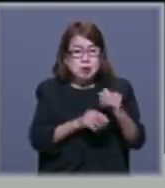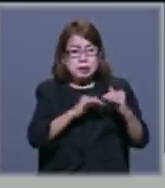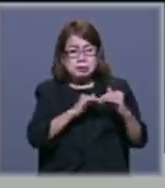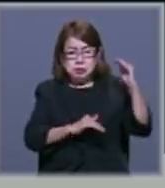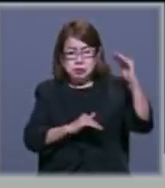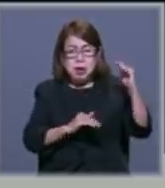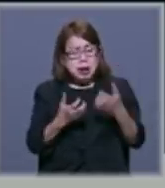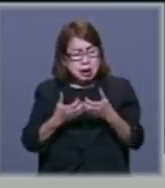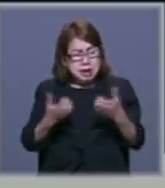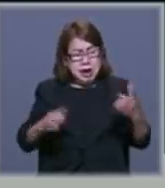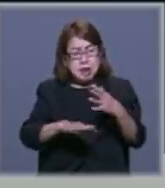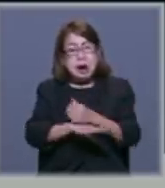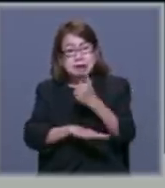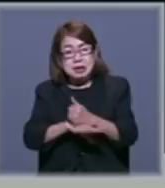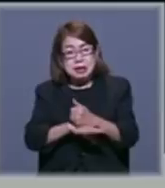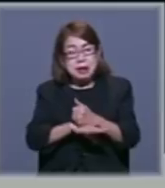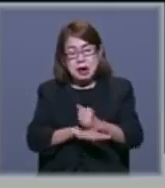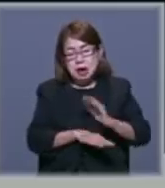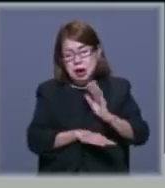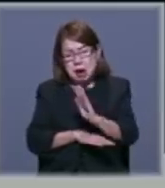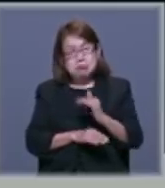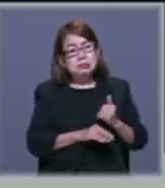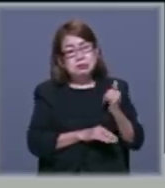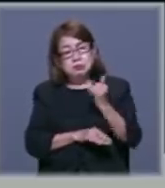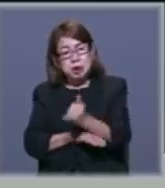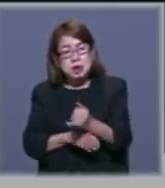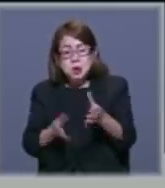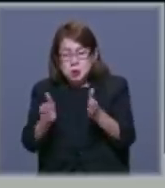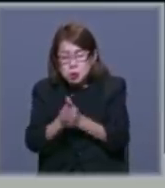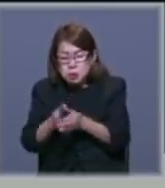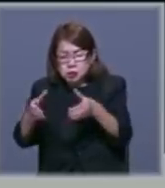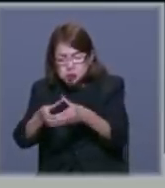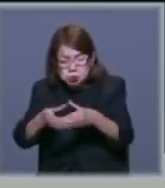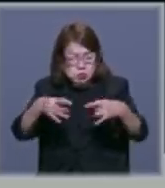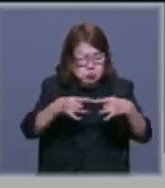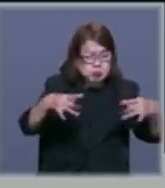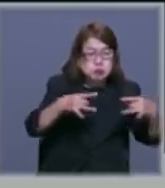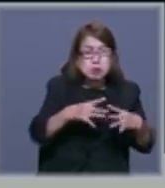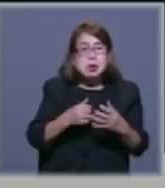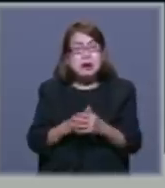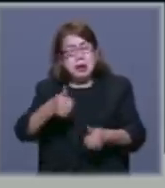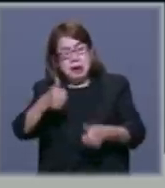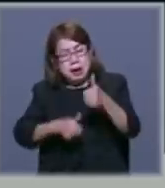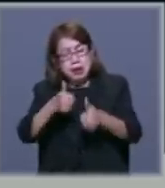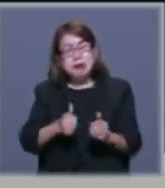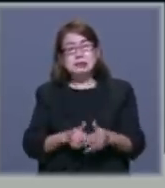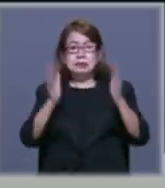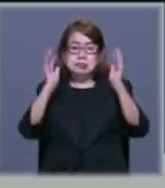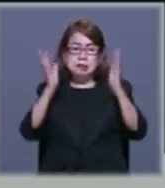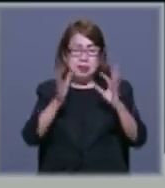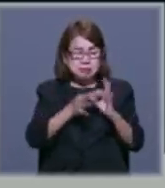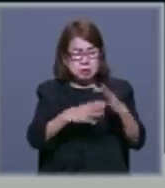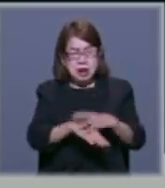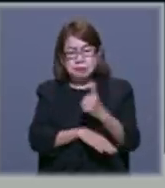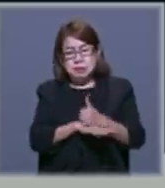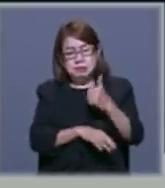ะในแง่การเข้าไปการไม่เข้าไปมีบทบาทเป็นฝักฝ่ายต่อสู้แข่งขันรณรงค์ทางการเมืองอันอาจจะนำม